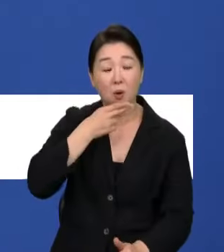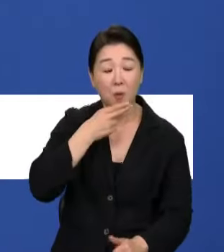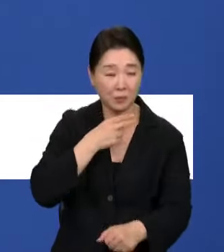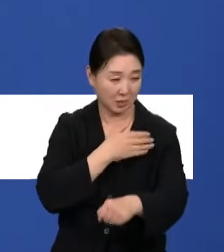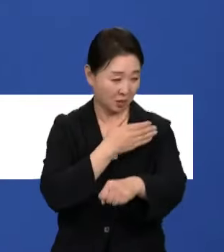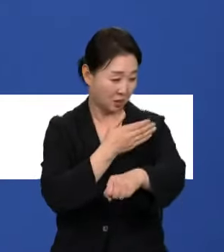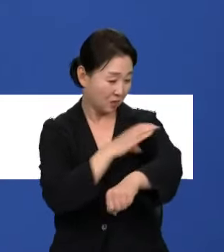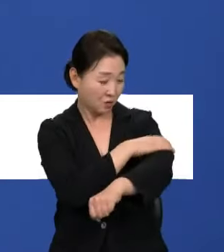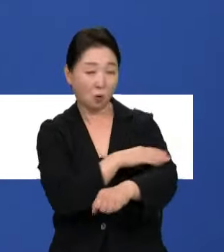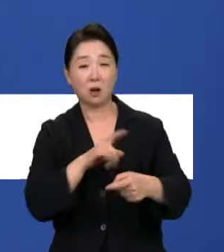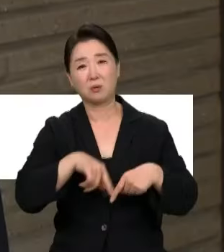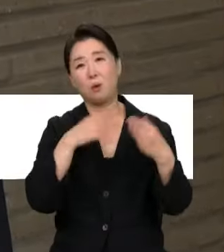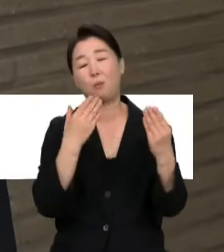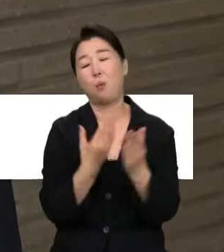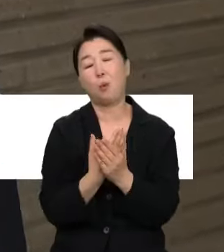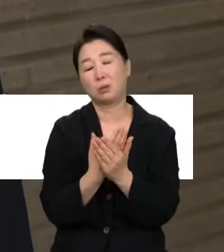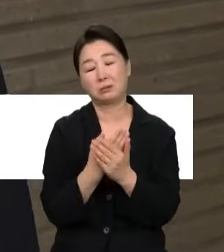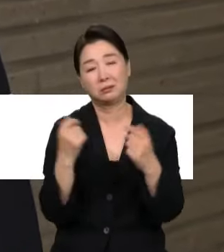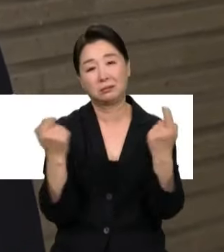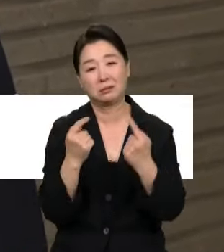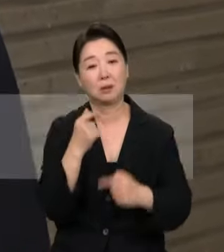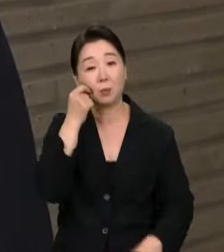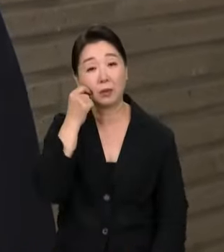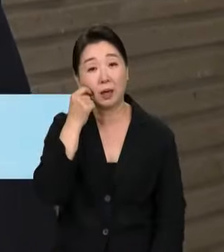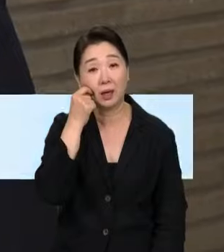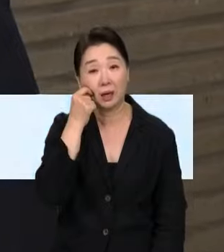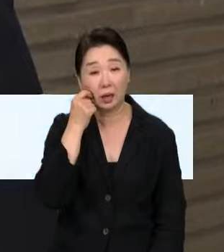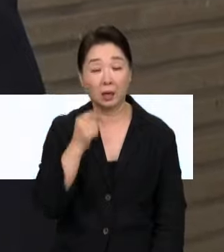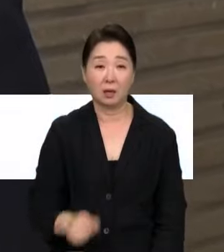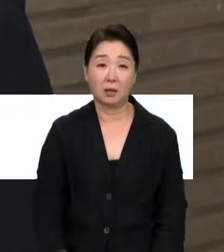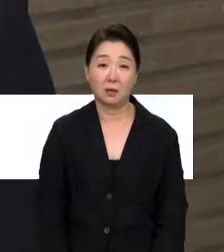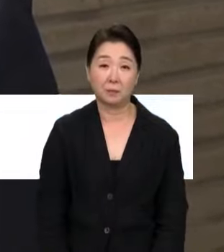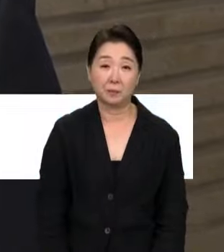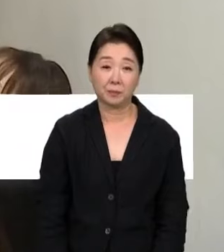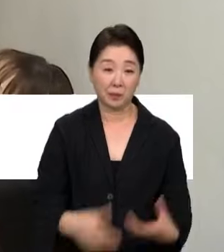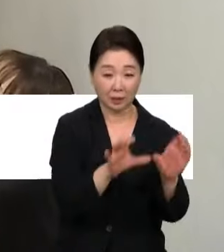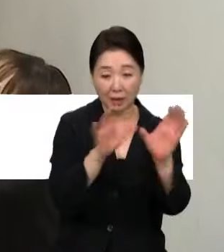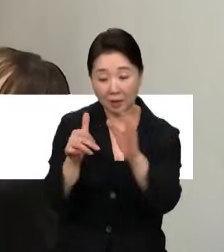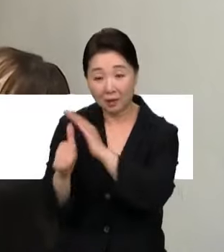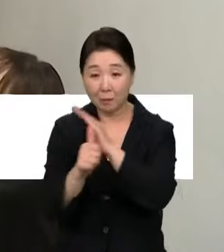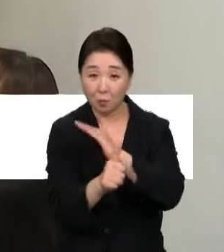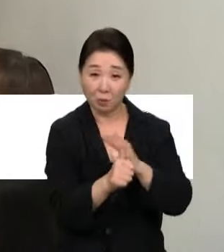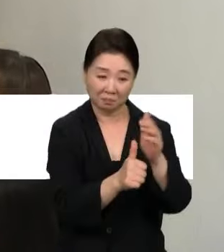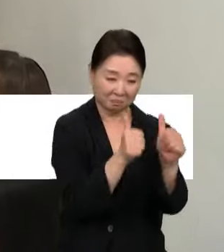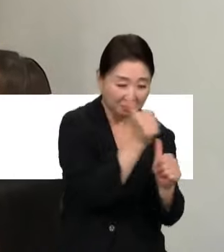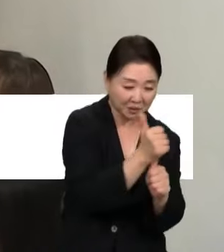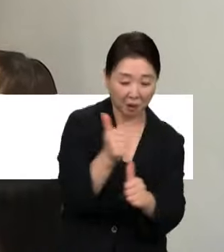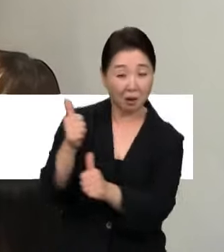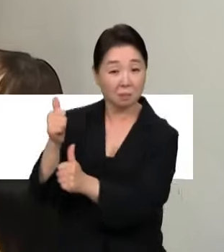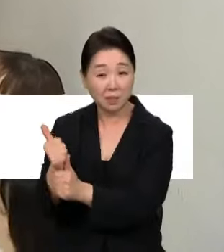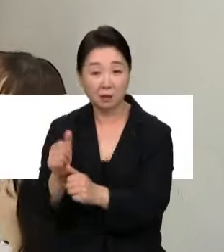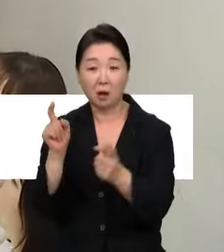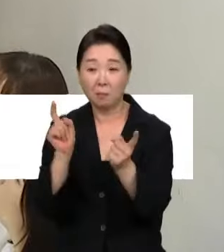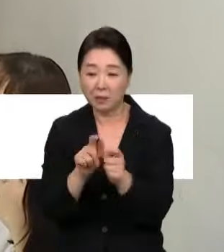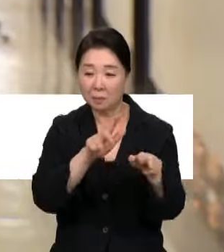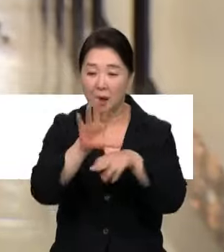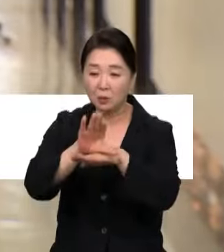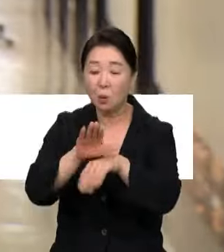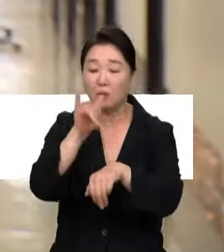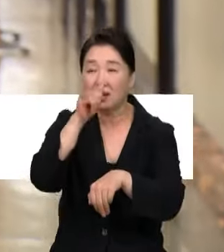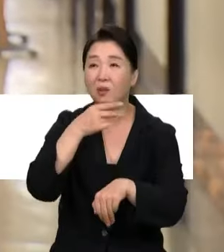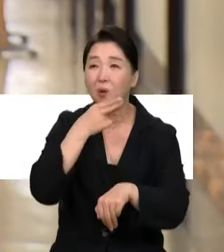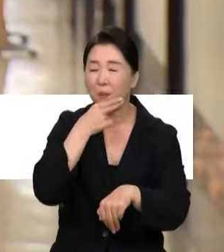논의도 불투명해졌습니다. 여기에다 실무 차원 협상에 나선 양당 당대표 비서실장들이 만남을 생중계할지 여부를 놓고